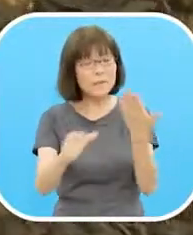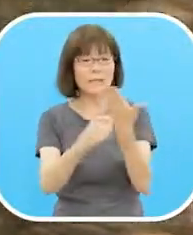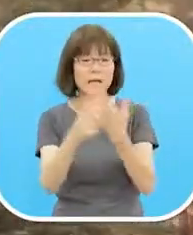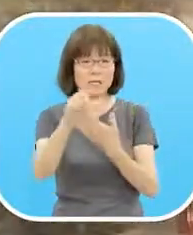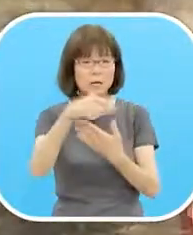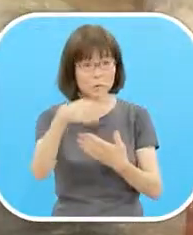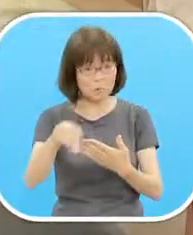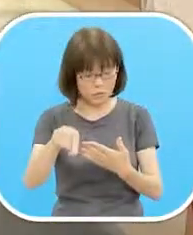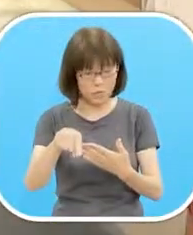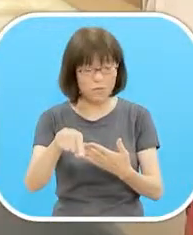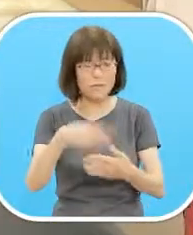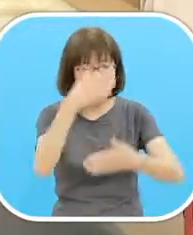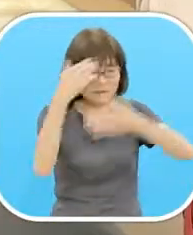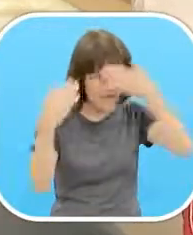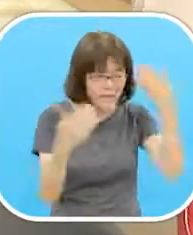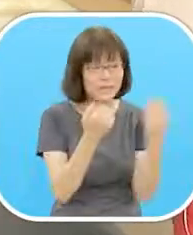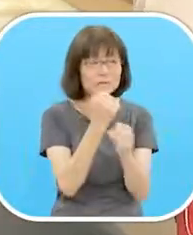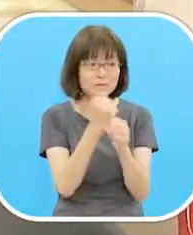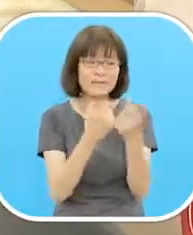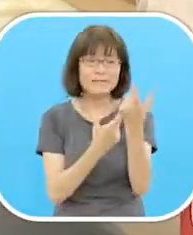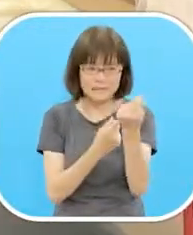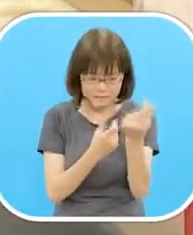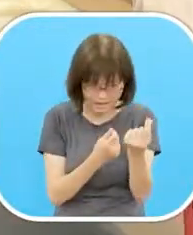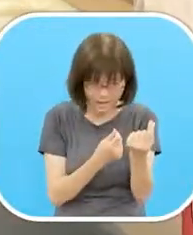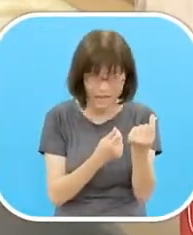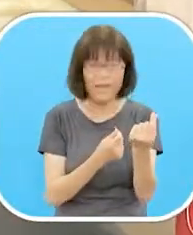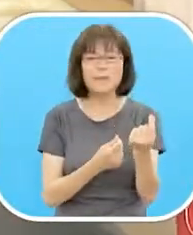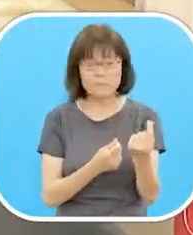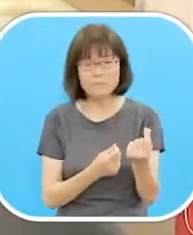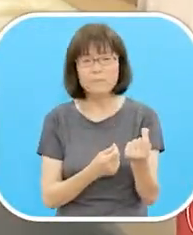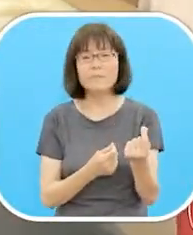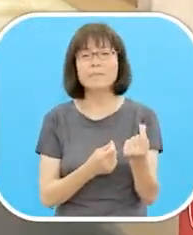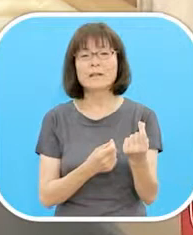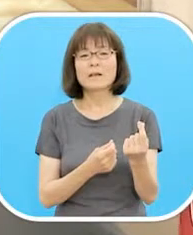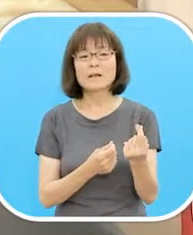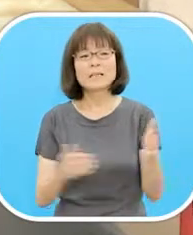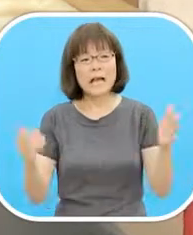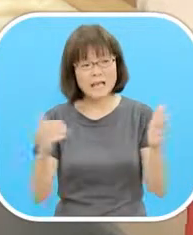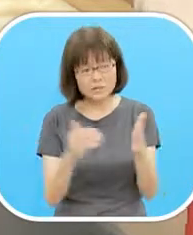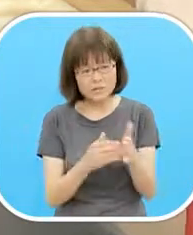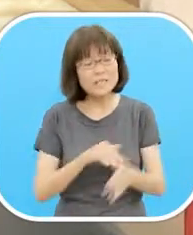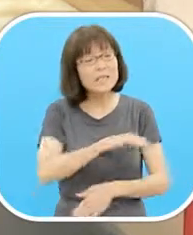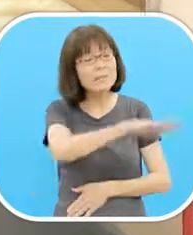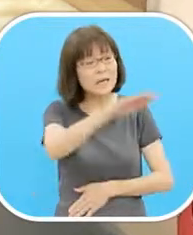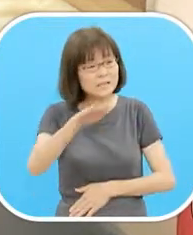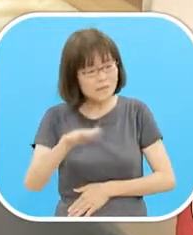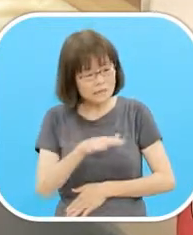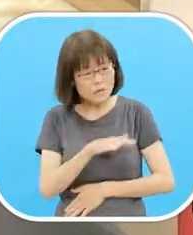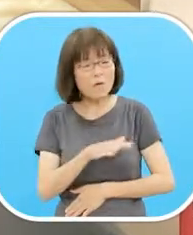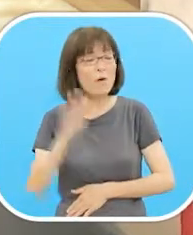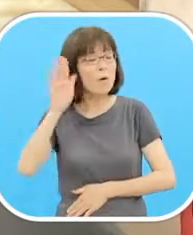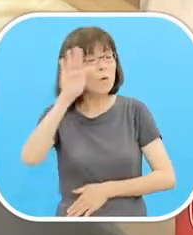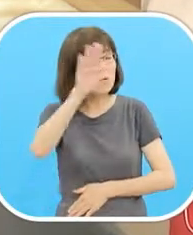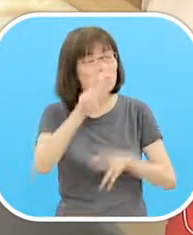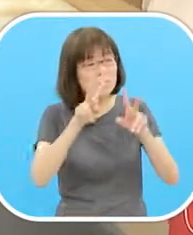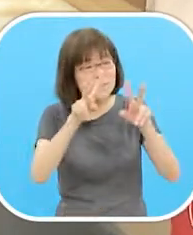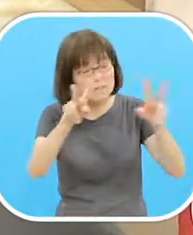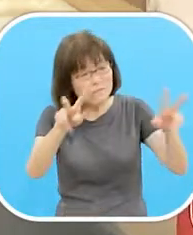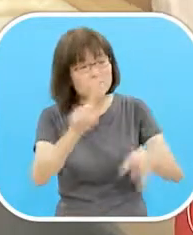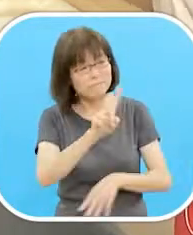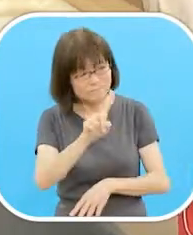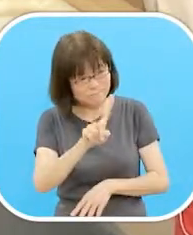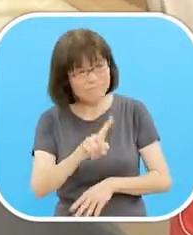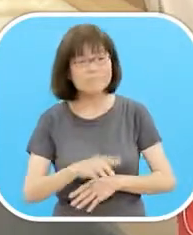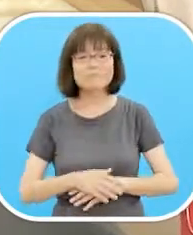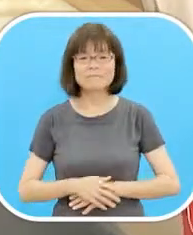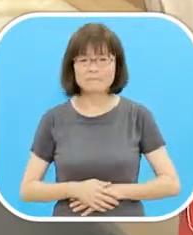で丁寧に手作りされているんですね。では最後に能代松陽高校ビジネス情報部の今後のビジョンを